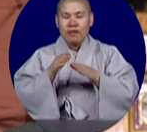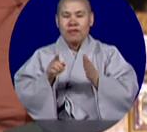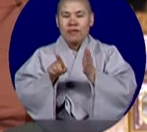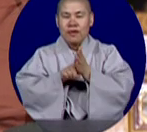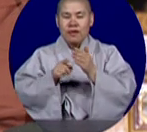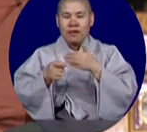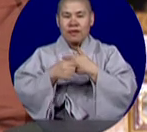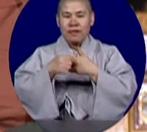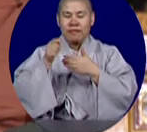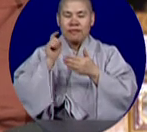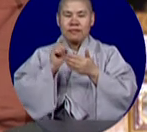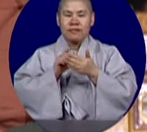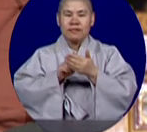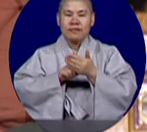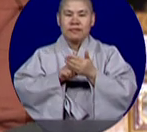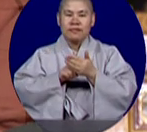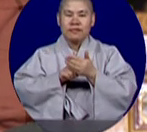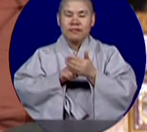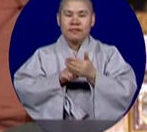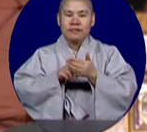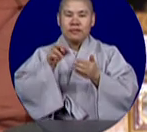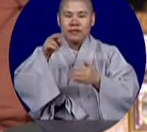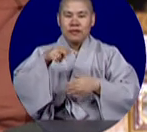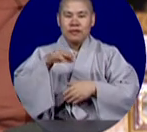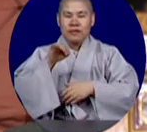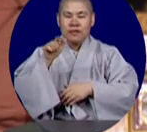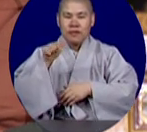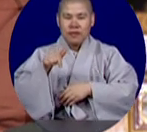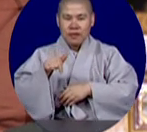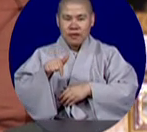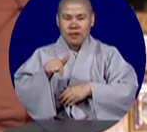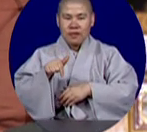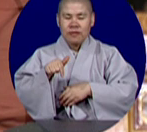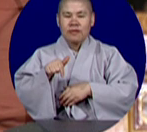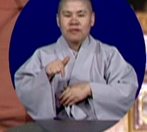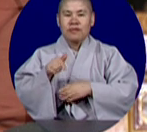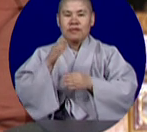신심이 그 유식학 중에서